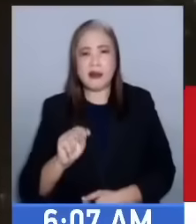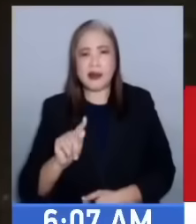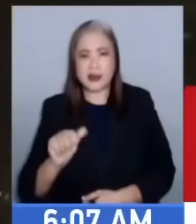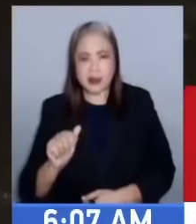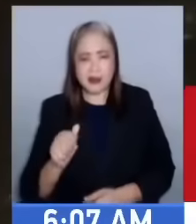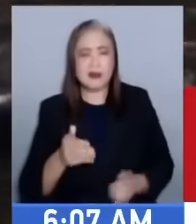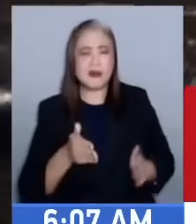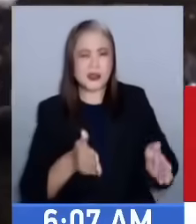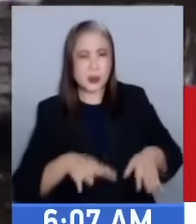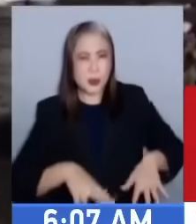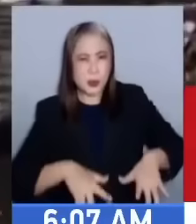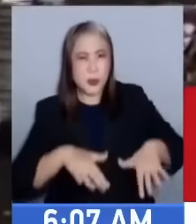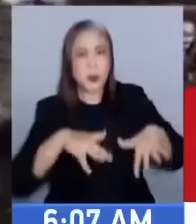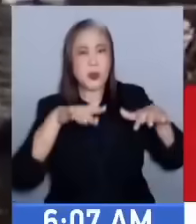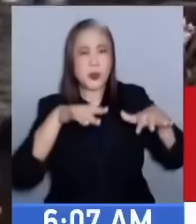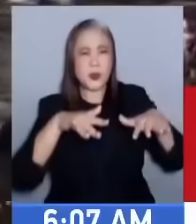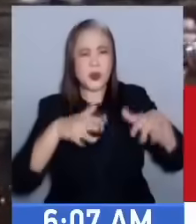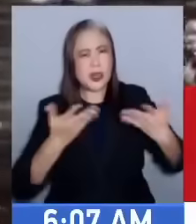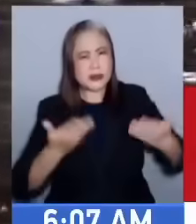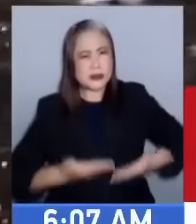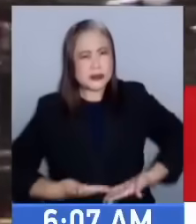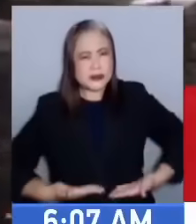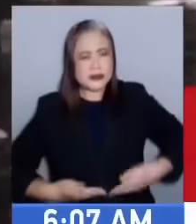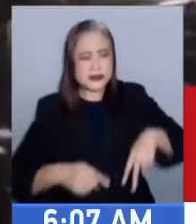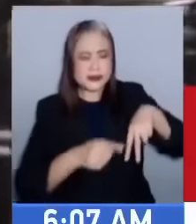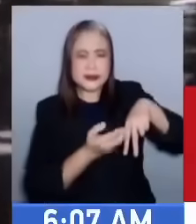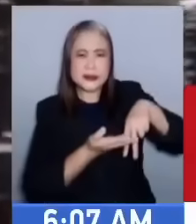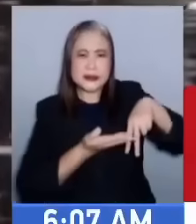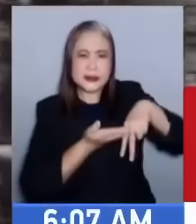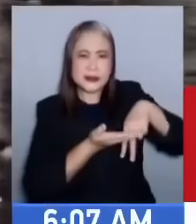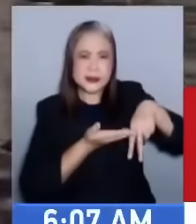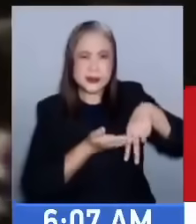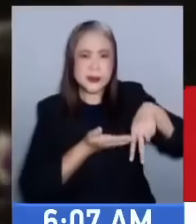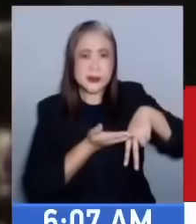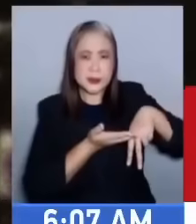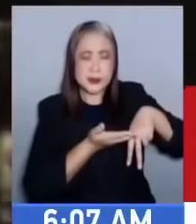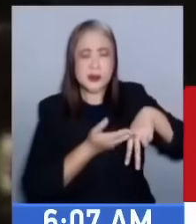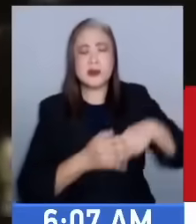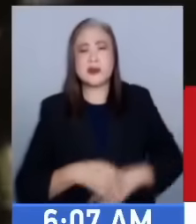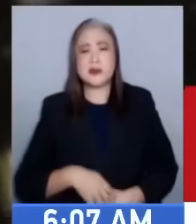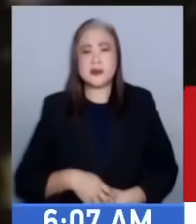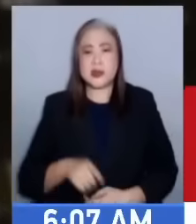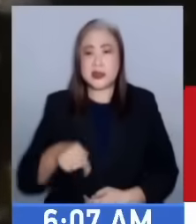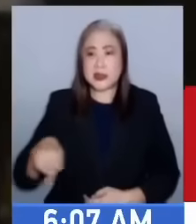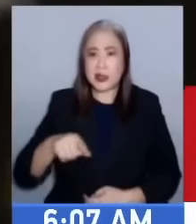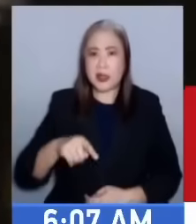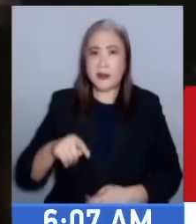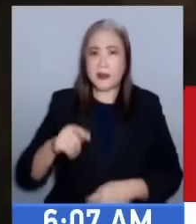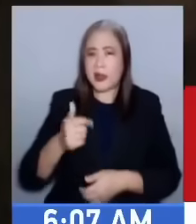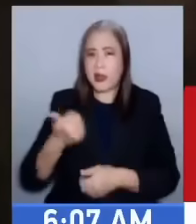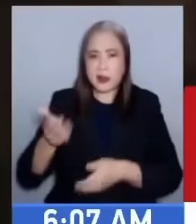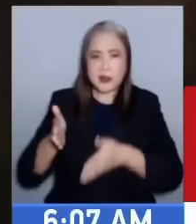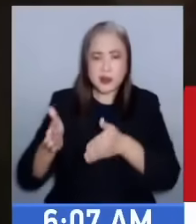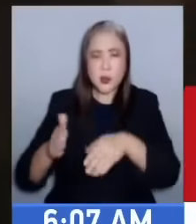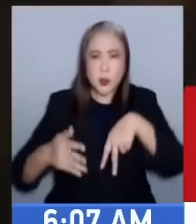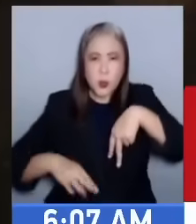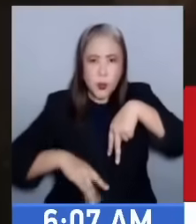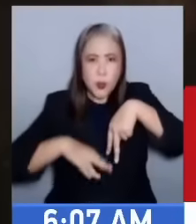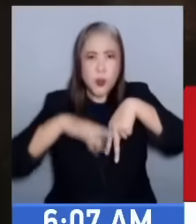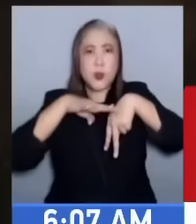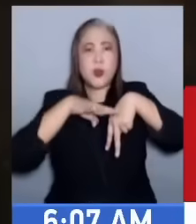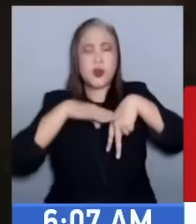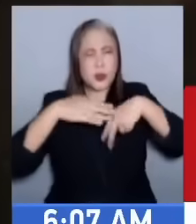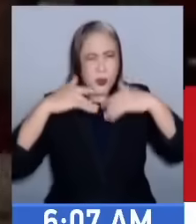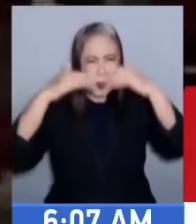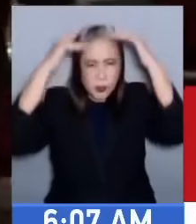binti ang tubig pero sa gitnang bahagi ng kalsada Lampas tao raw ang baha naglutangan ng mga basura hindi makadaan ang mga